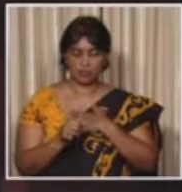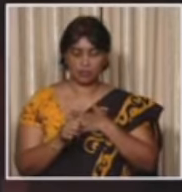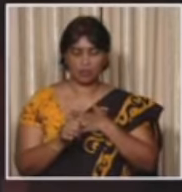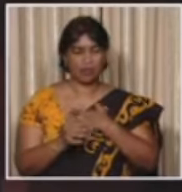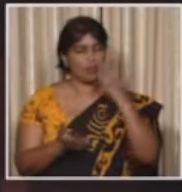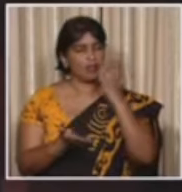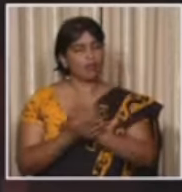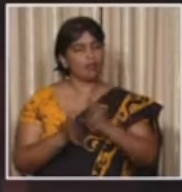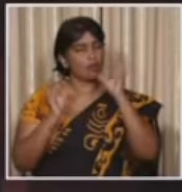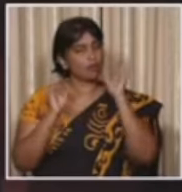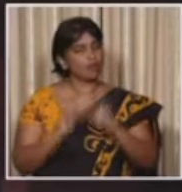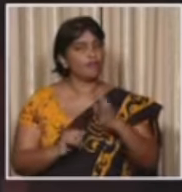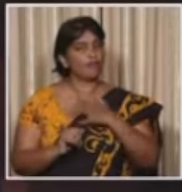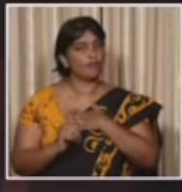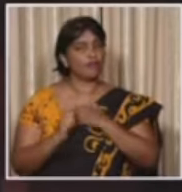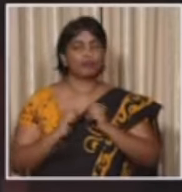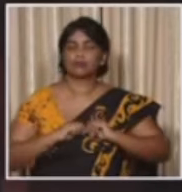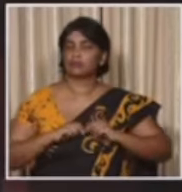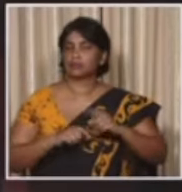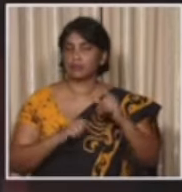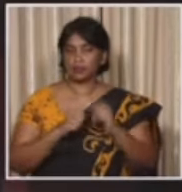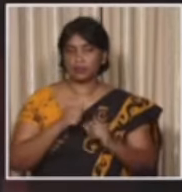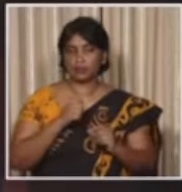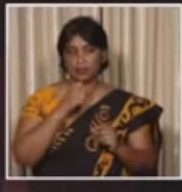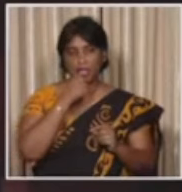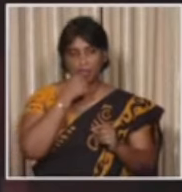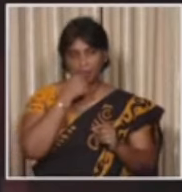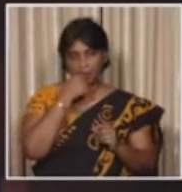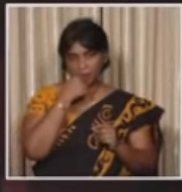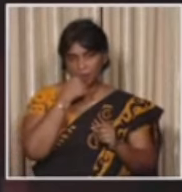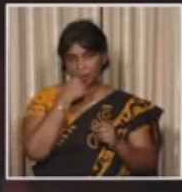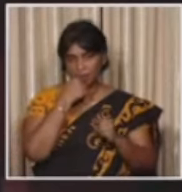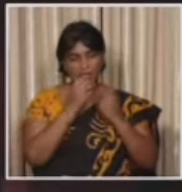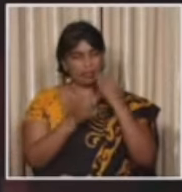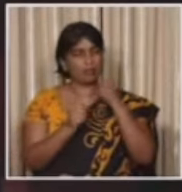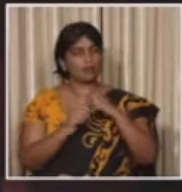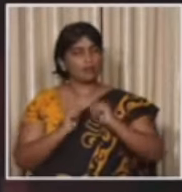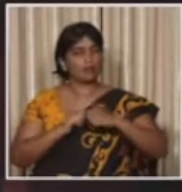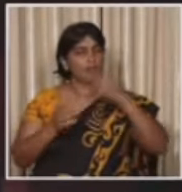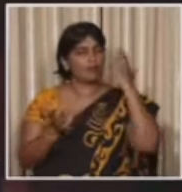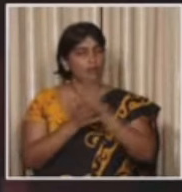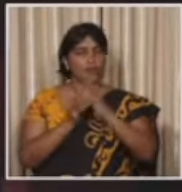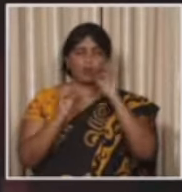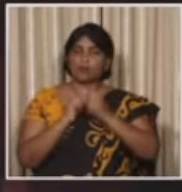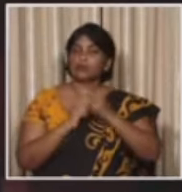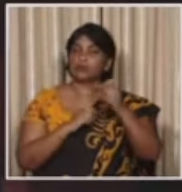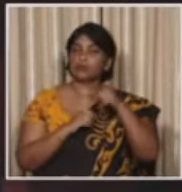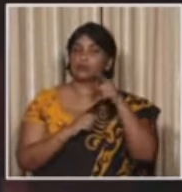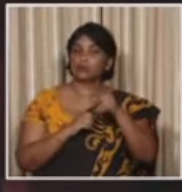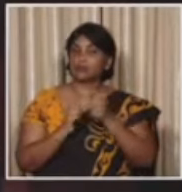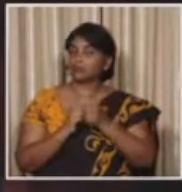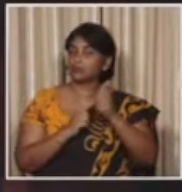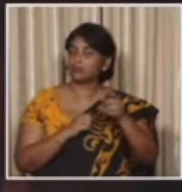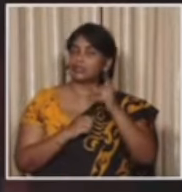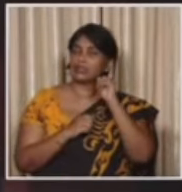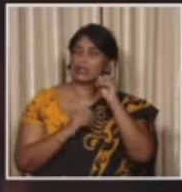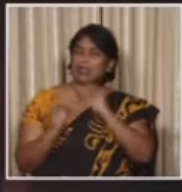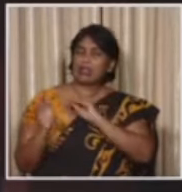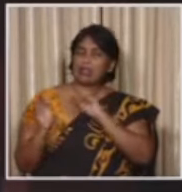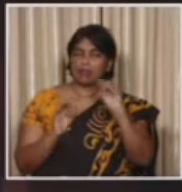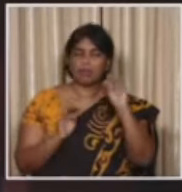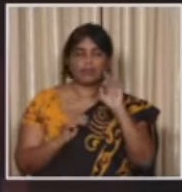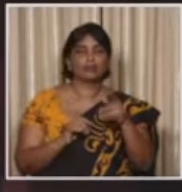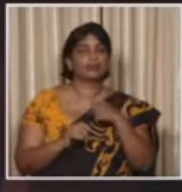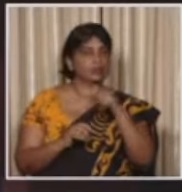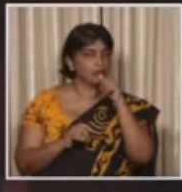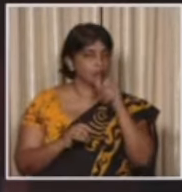නතර නොවන හඬක් ගමනක් අපි ක්‍රියාත්මක කරා. ගමන අත්නොහැර ඉදිරියට යන තාක් ඔබගේ ගමන කෙතරම් මන්දගාමීද යන්න